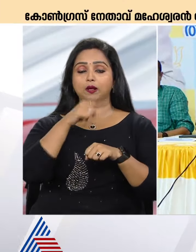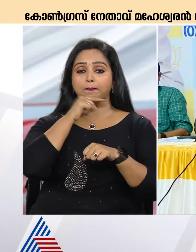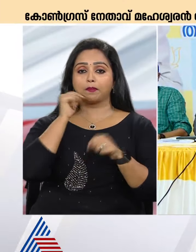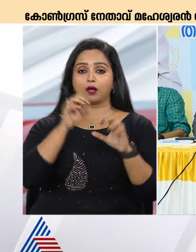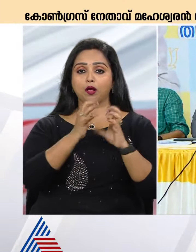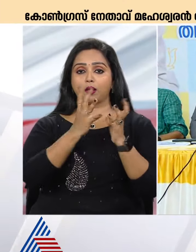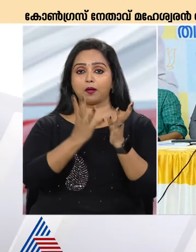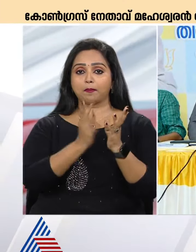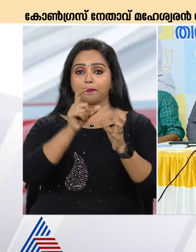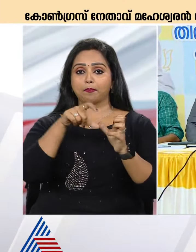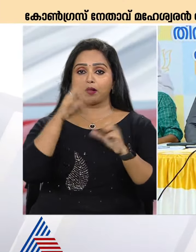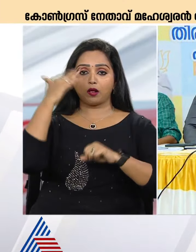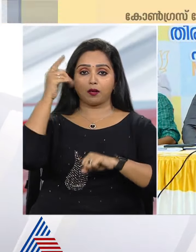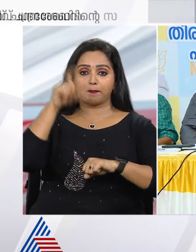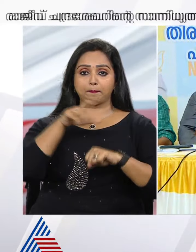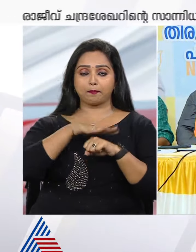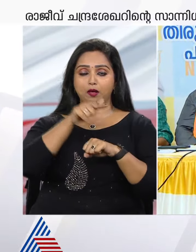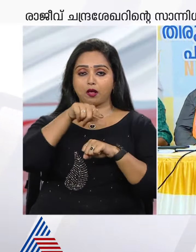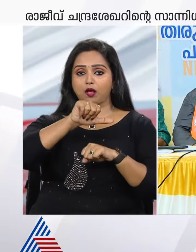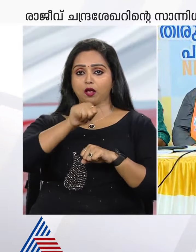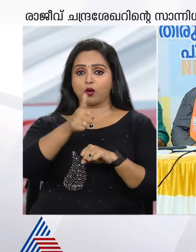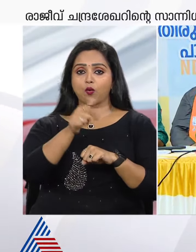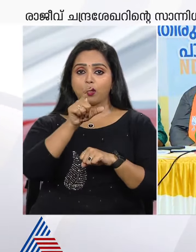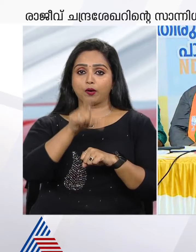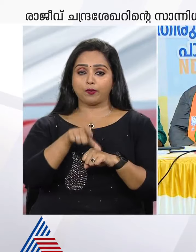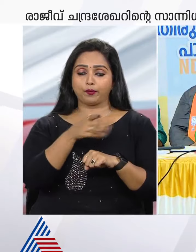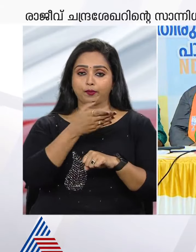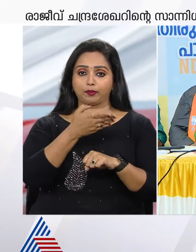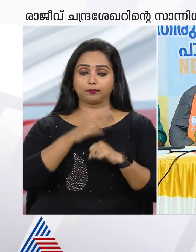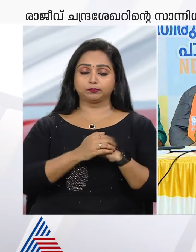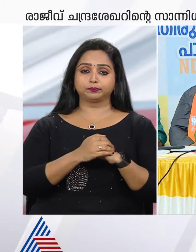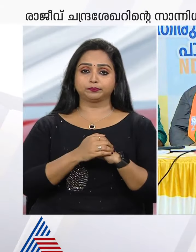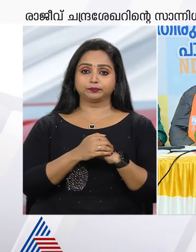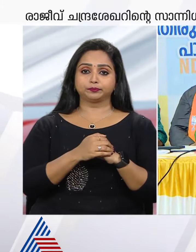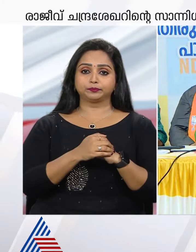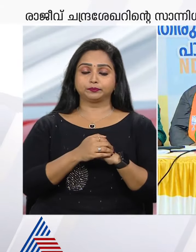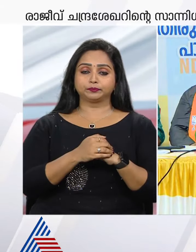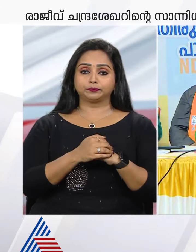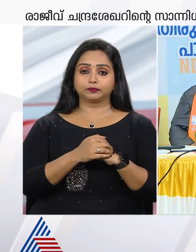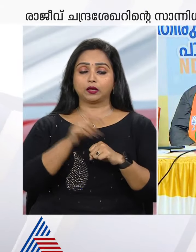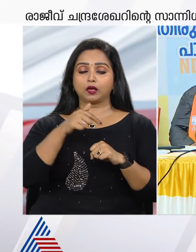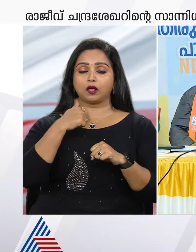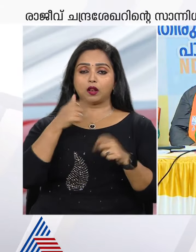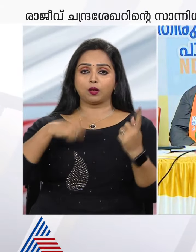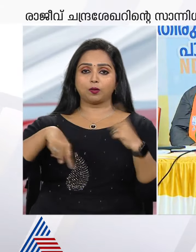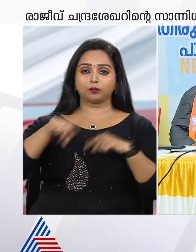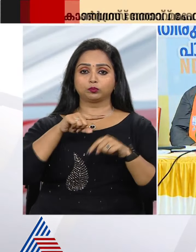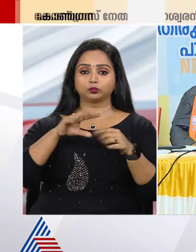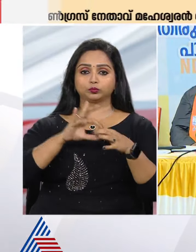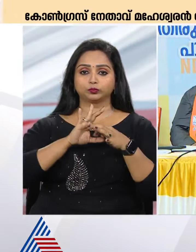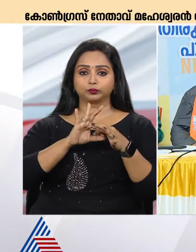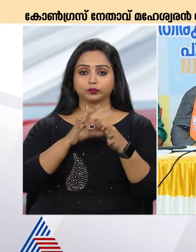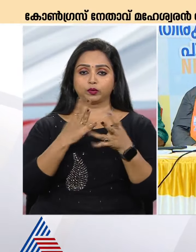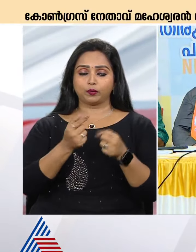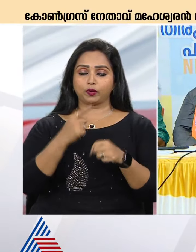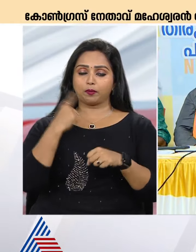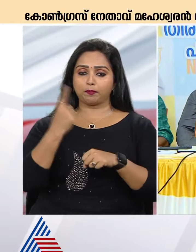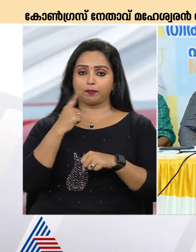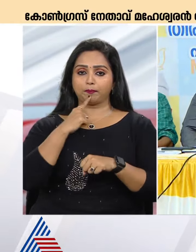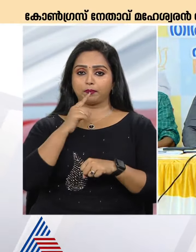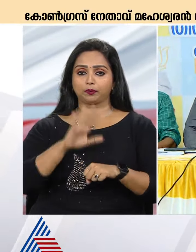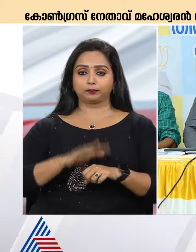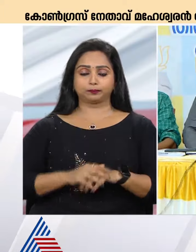നമുക്ക് പാർലമെൻറ്റിൽ അദ്ദേഹത്തെ നമ്മുടെ പ്രിയങ്കരനായ സ്ഥാനാർത്ഥി അയക്കാം, അതിനുവേണ്ടി നമുക്ക് ഒന്നിച്ചു നിൽക്കാം എന്ന് മാത്രമാണ് എനിക്ക് അവസരത്തിൽ